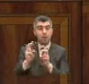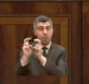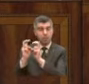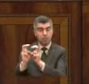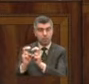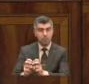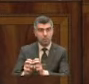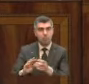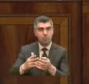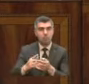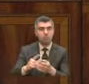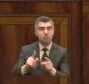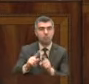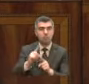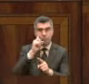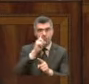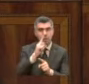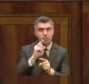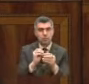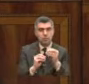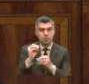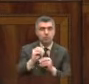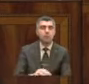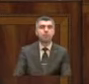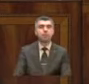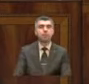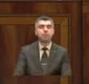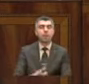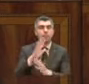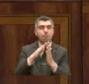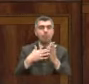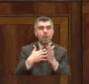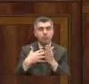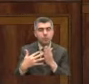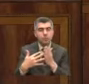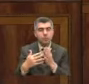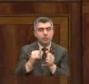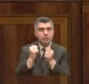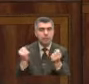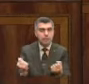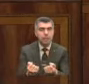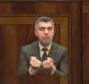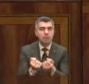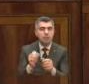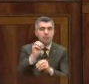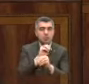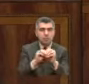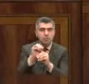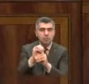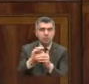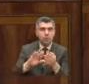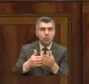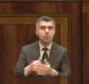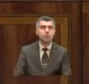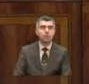قد يكون ربح لنقاط كثيرة. ثم رفع وتيرة برامج التأهيل والتهيئ البيئي، ومن ذلك إرساء برامج لإعادة تهيئ